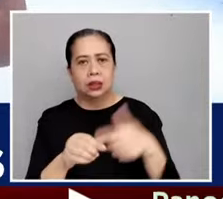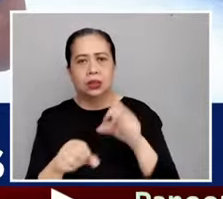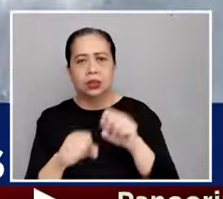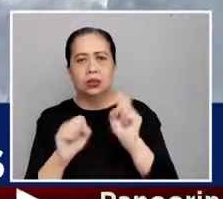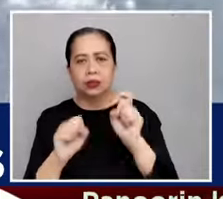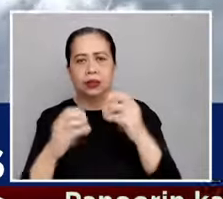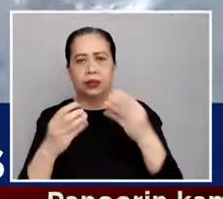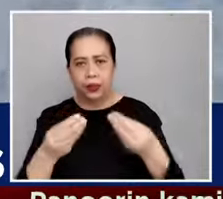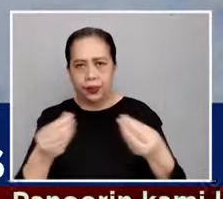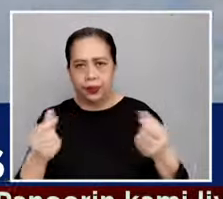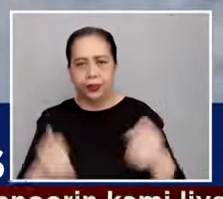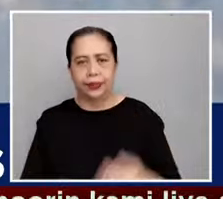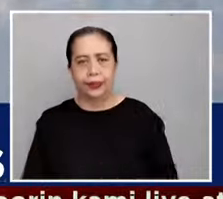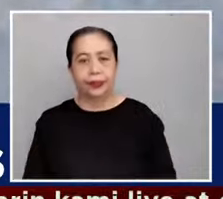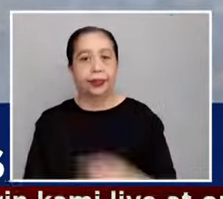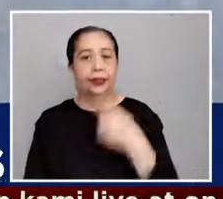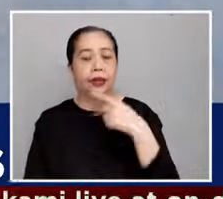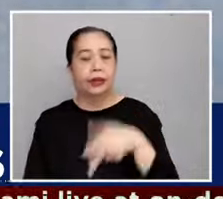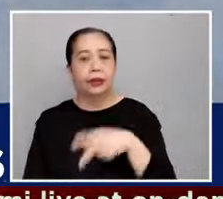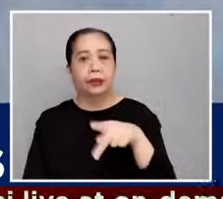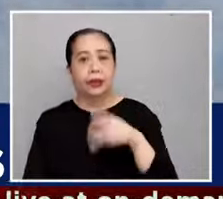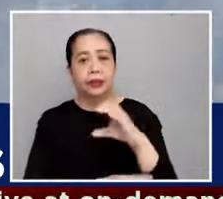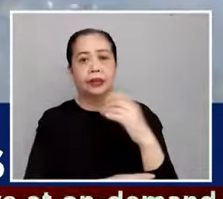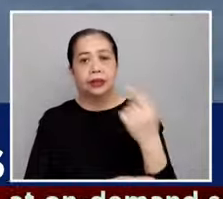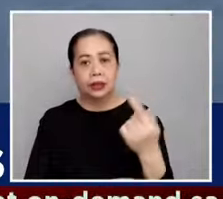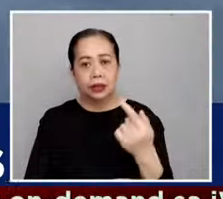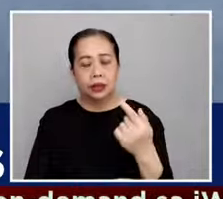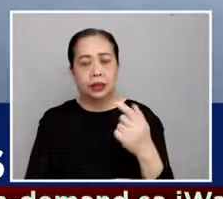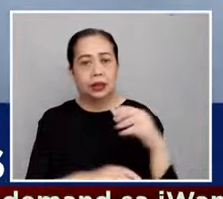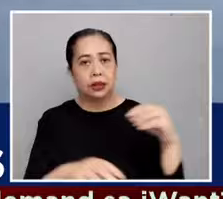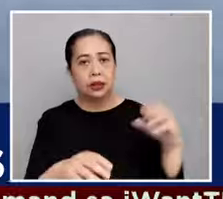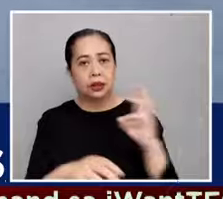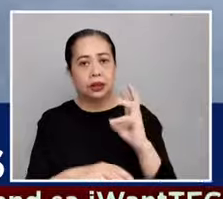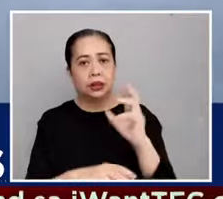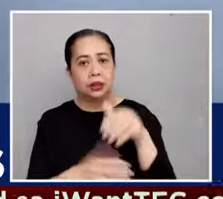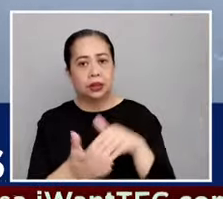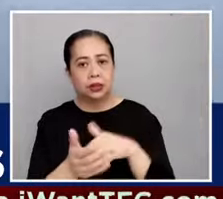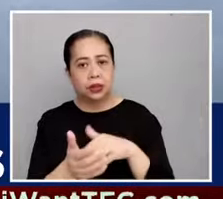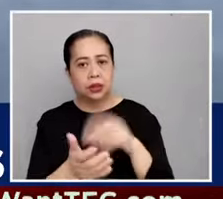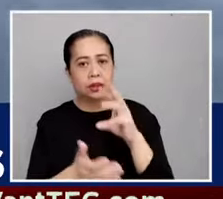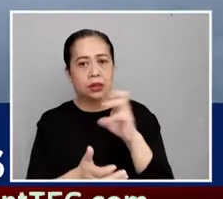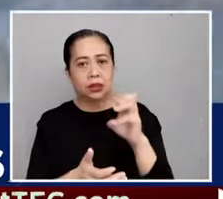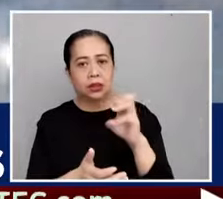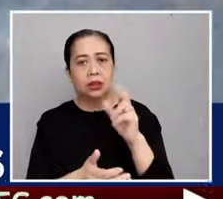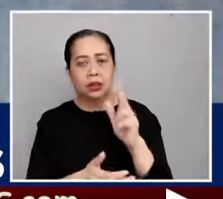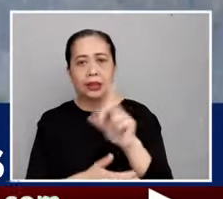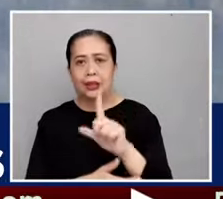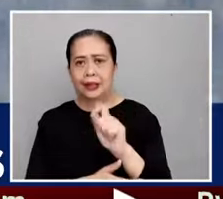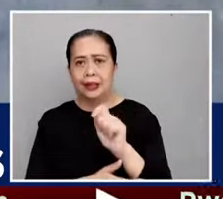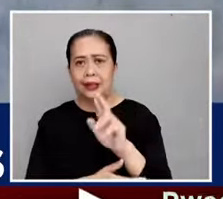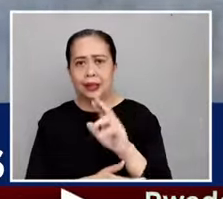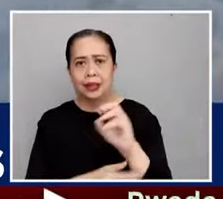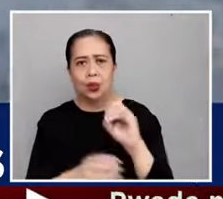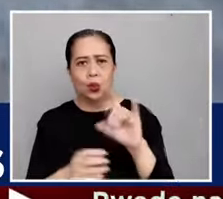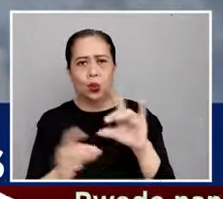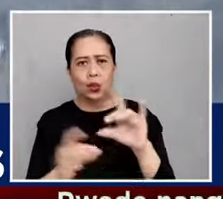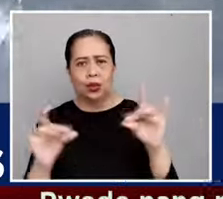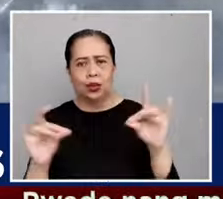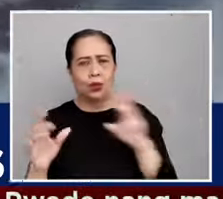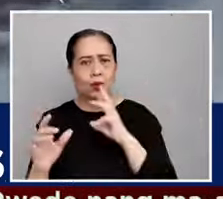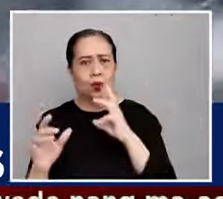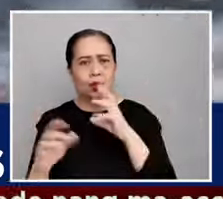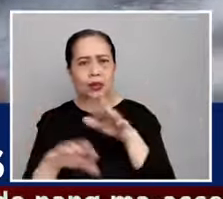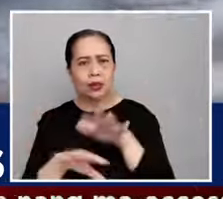matunaw. Ayon sa Philippine Coast Guard, umaabot na sa 6,603 na litro ng oily water mixture